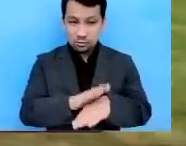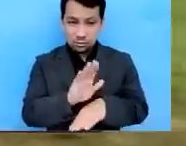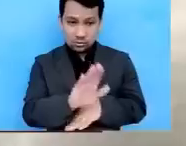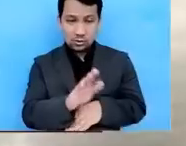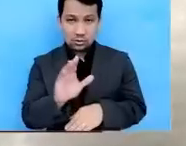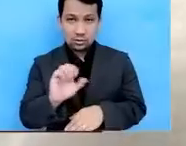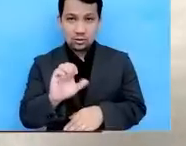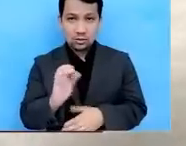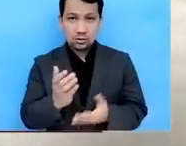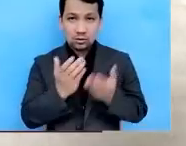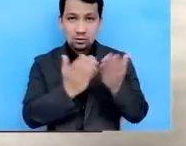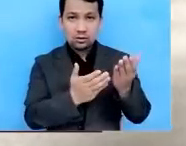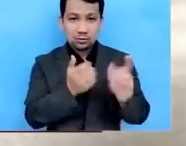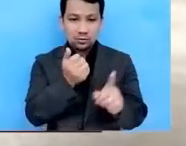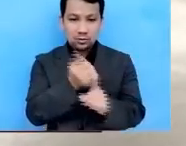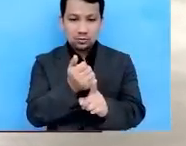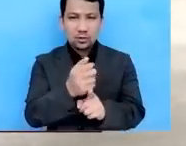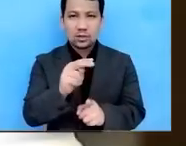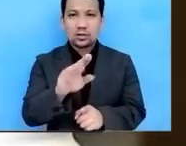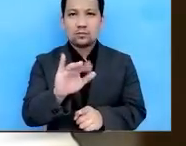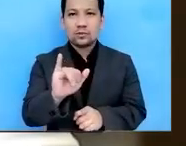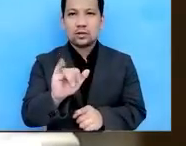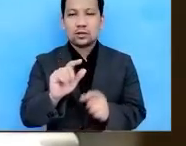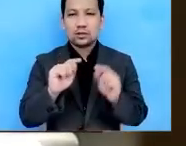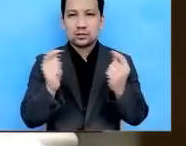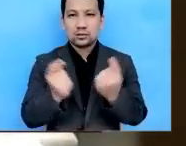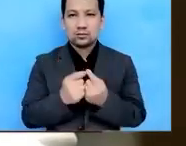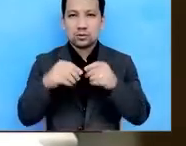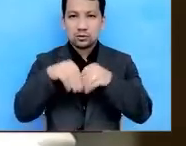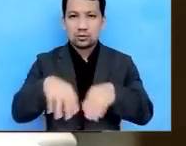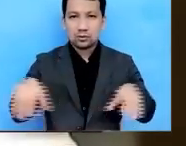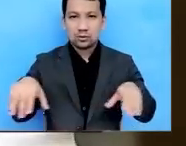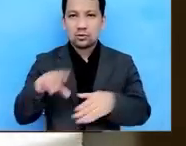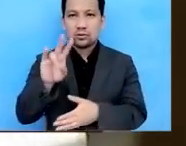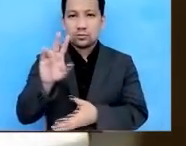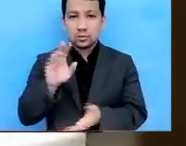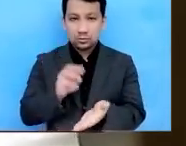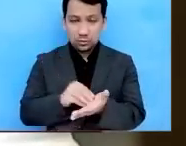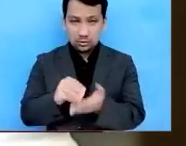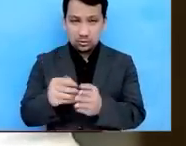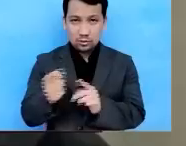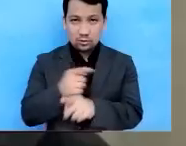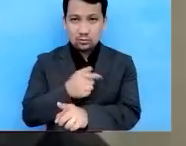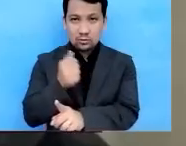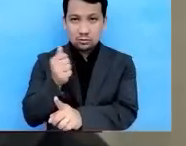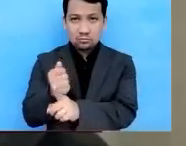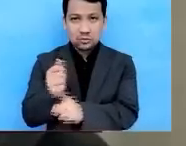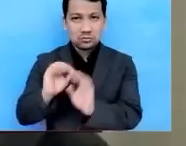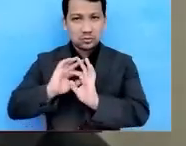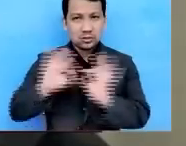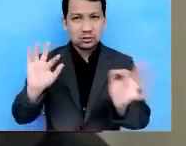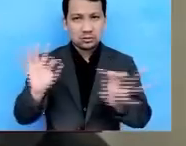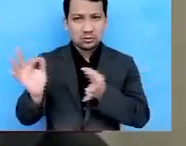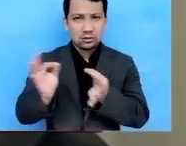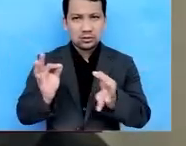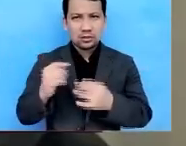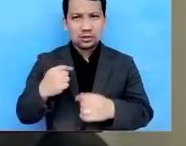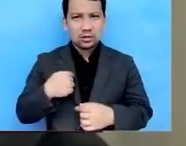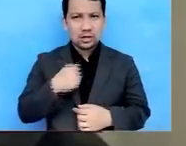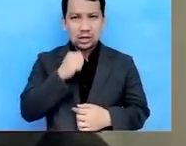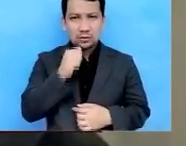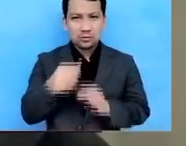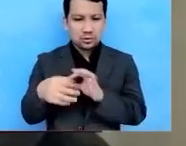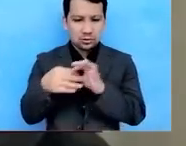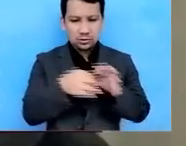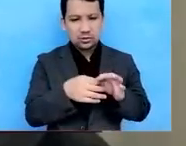kaso laban sa nang raid sa NBI team. May nawala raw kasing 7 milyong piso mula sa raid, pero nilinaw daw ni Teves na hindi siya konektado